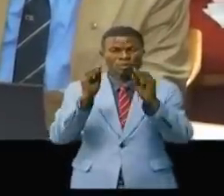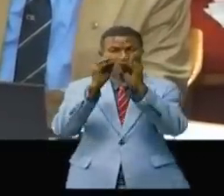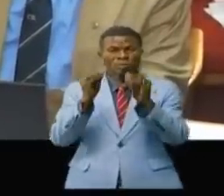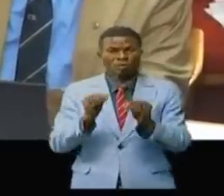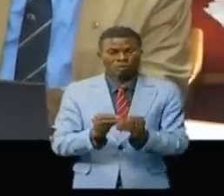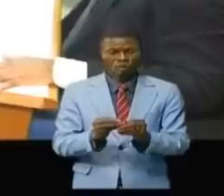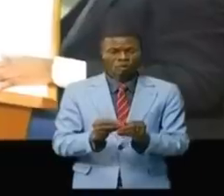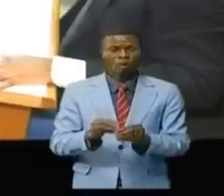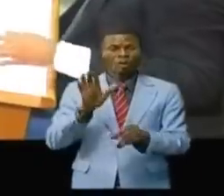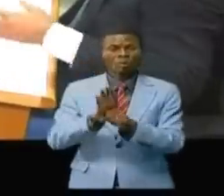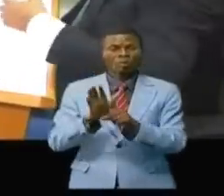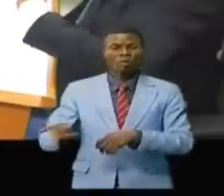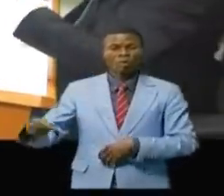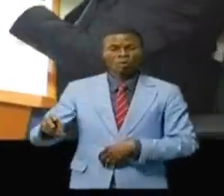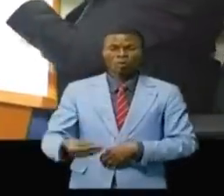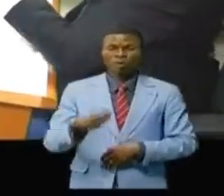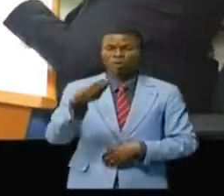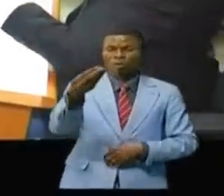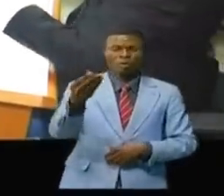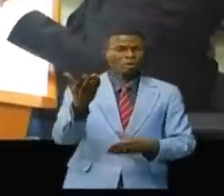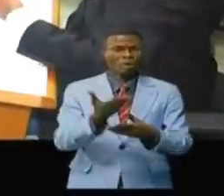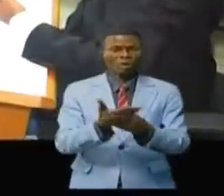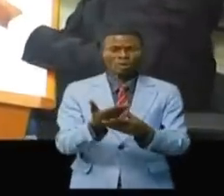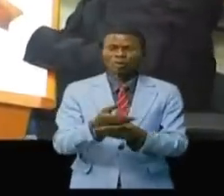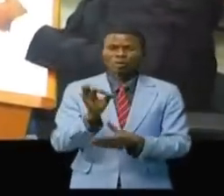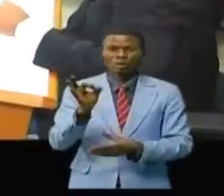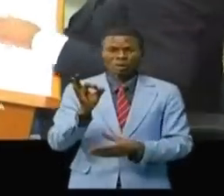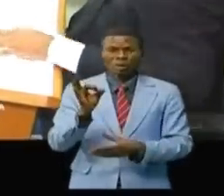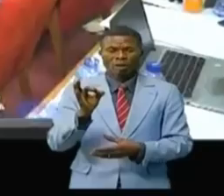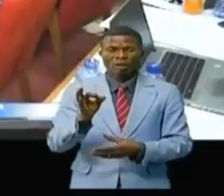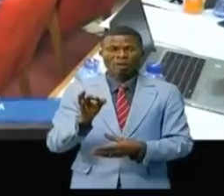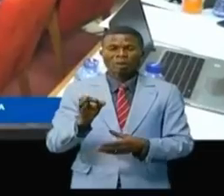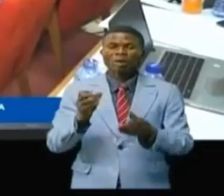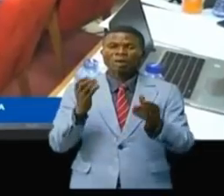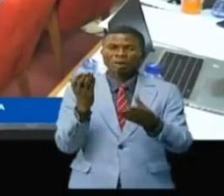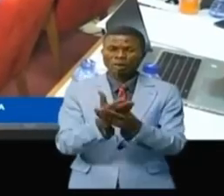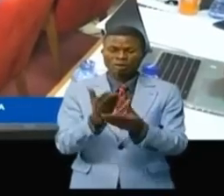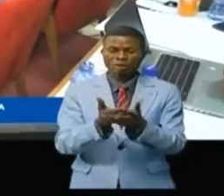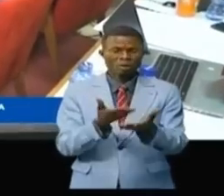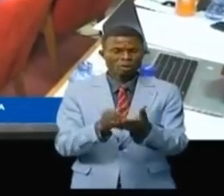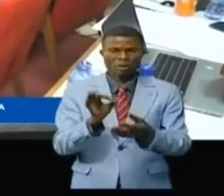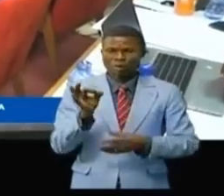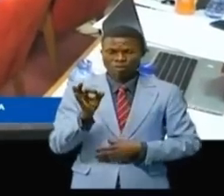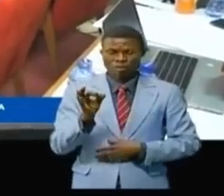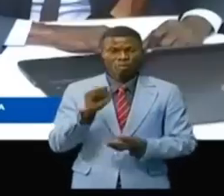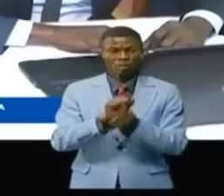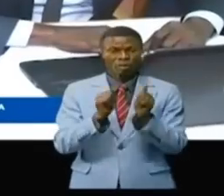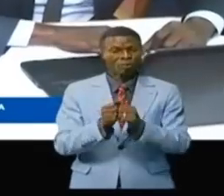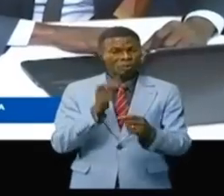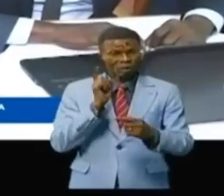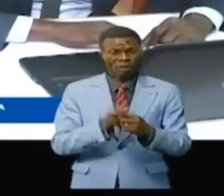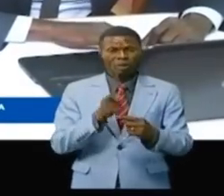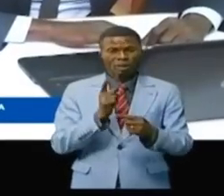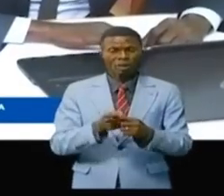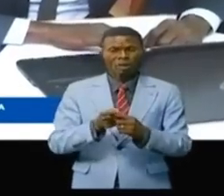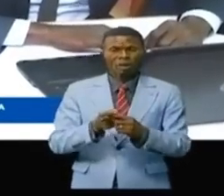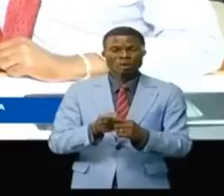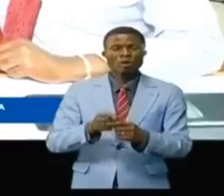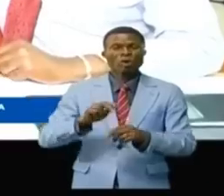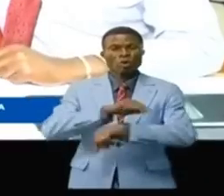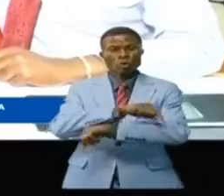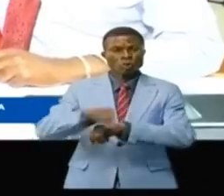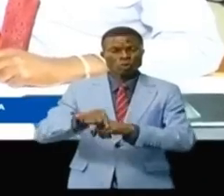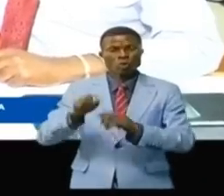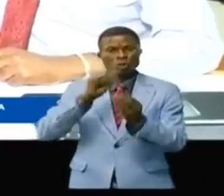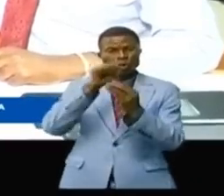des entités n'ont jamais transmis, ne fût-ce qu'une seule fois, leurs données. Situation qui empêche la Cour des comptes